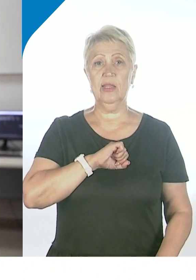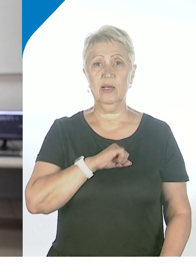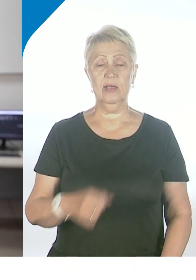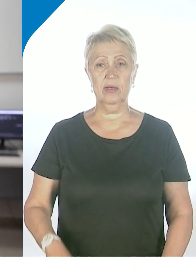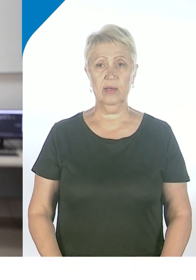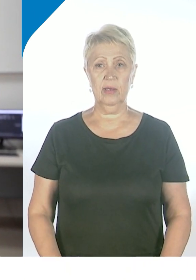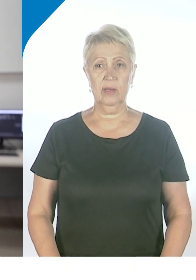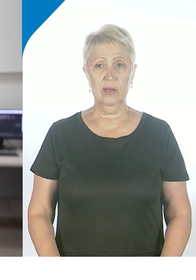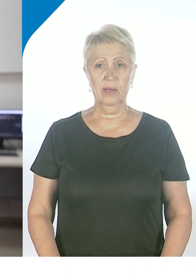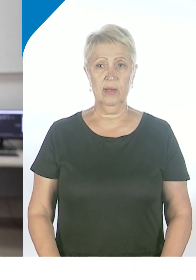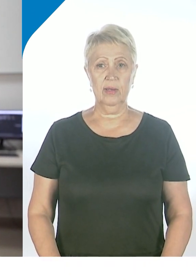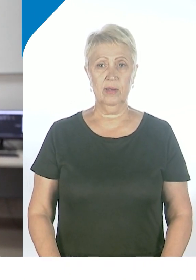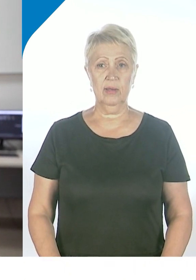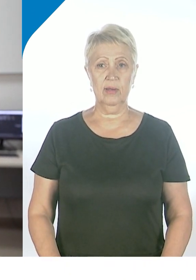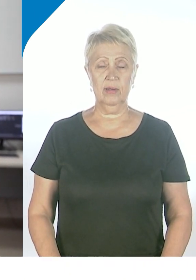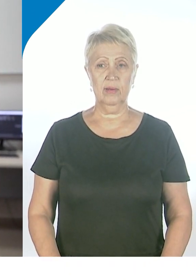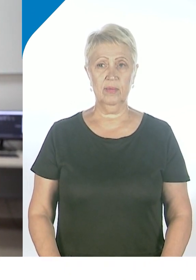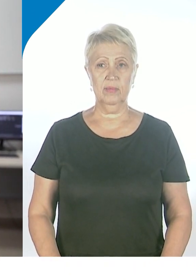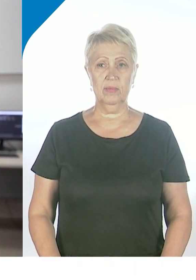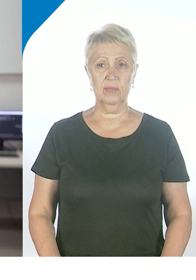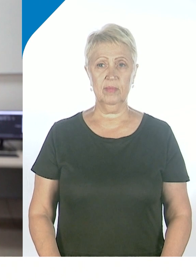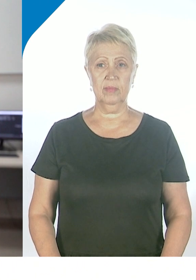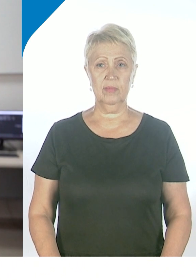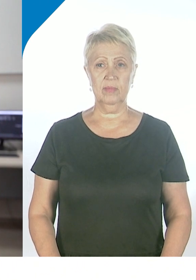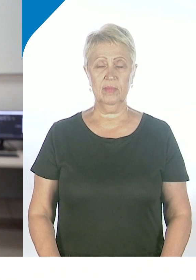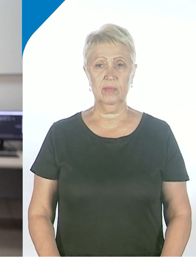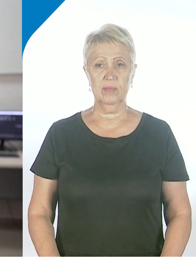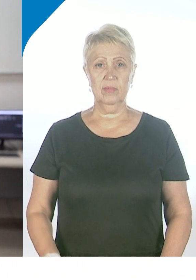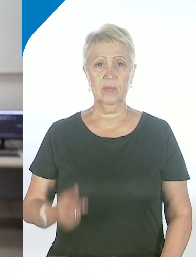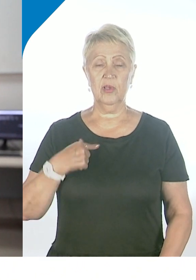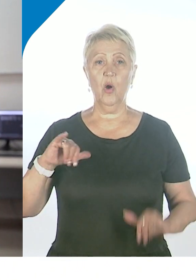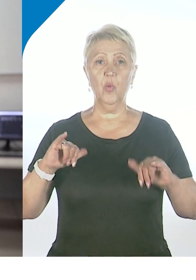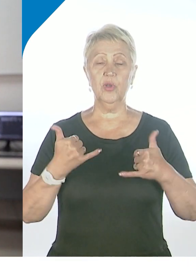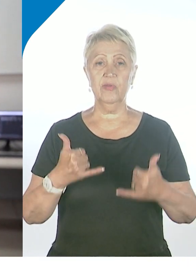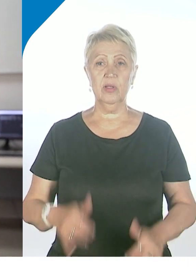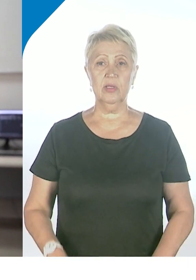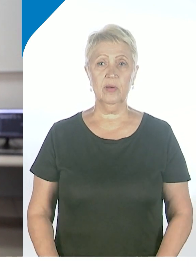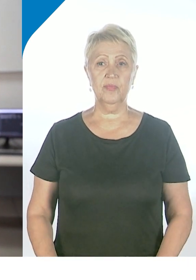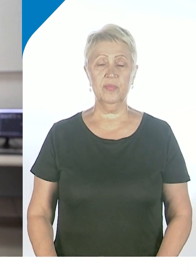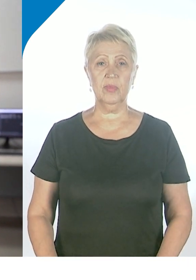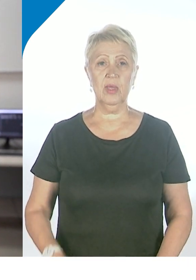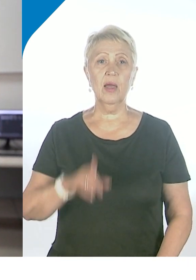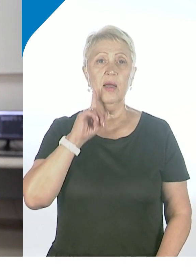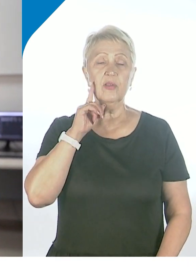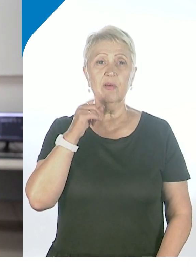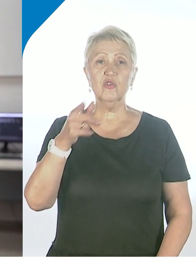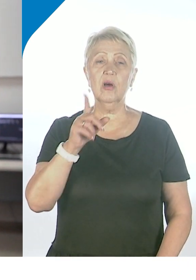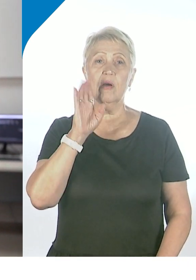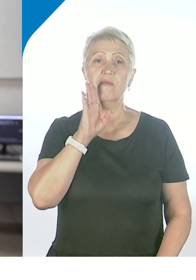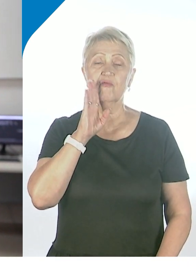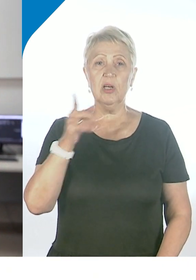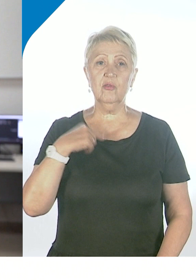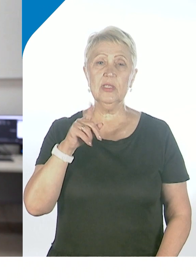домой. И все, ничего не делают. Вот я удивилась, там девушка, которая тоже снимается,